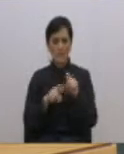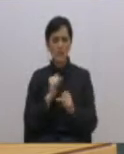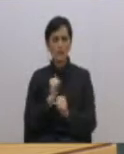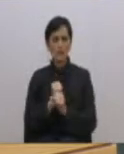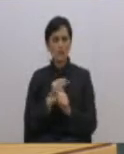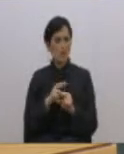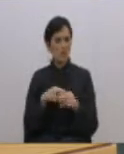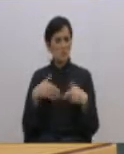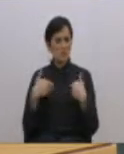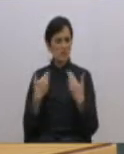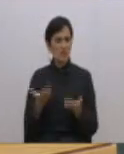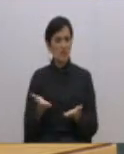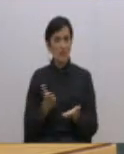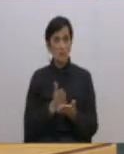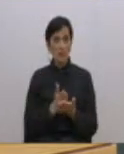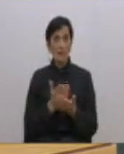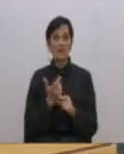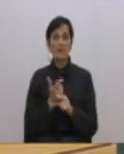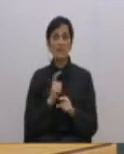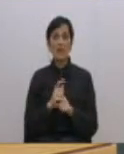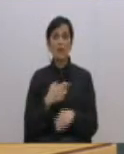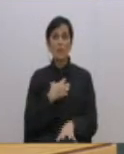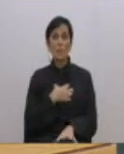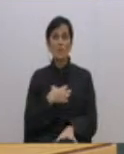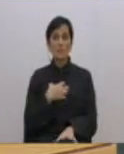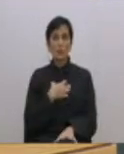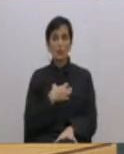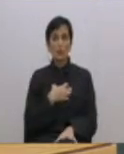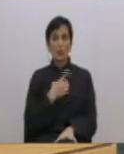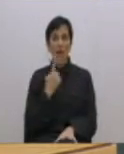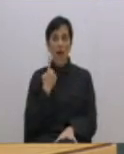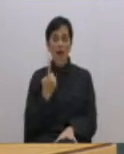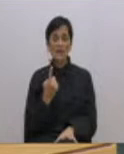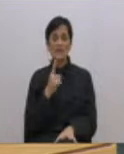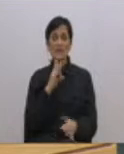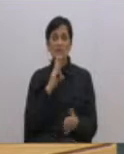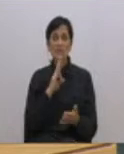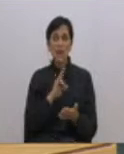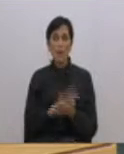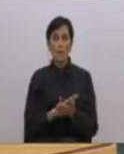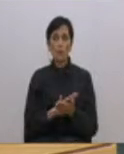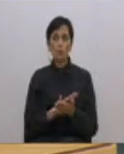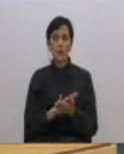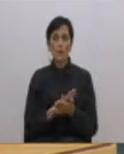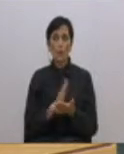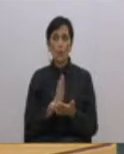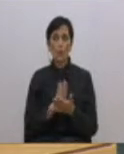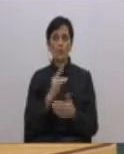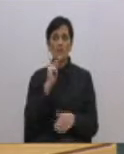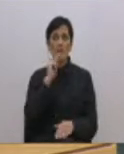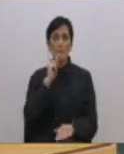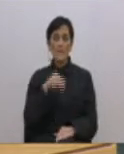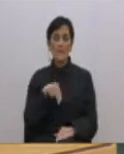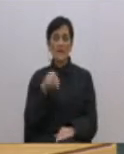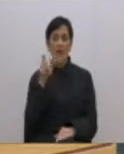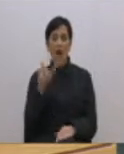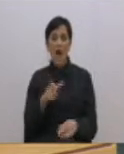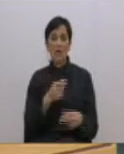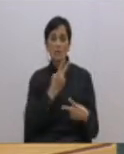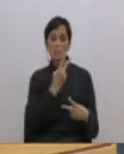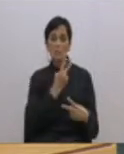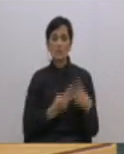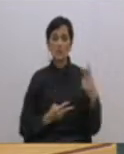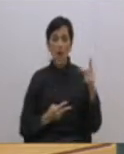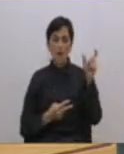visa salmebeli. Ძალიან მნიშვნელოვანია, რომ ერთხელ და სამუდამოდ ხდება ბრალდებულის და